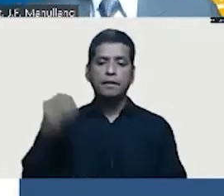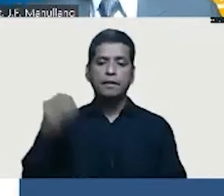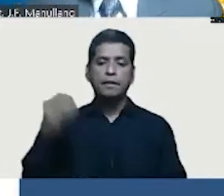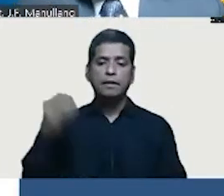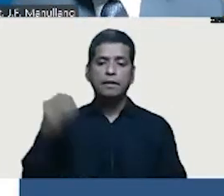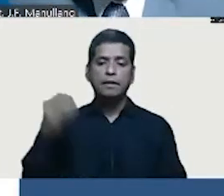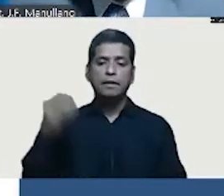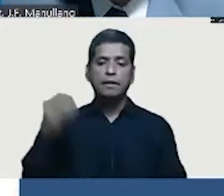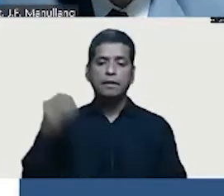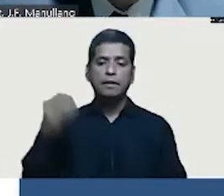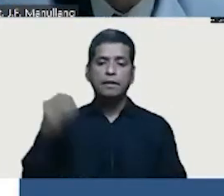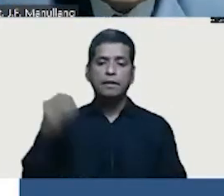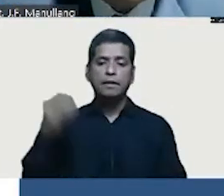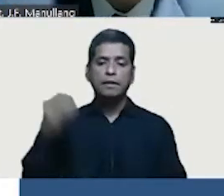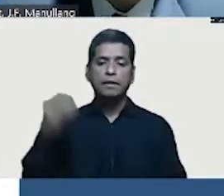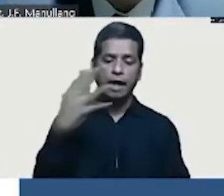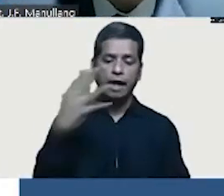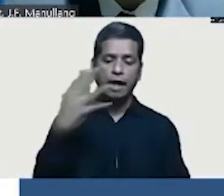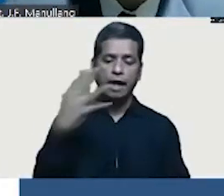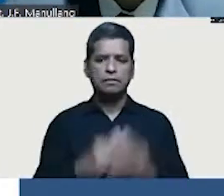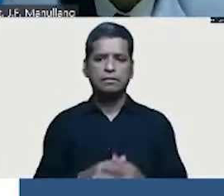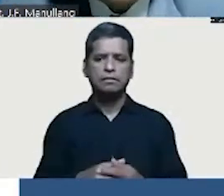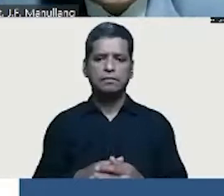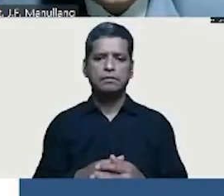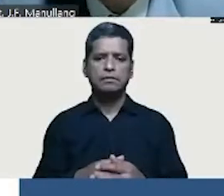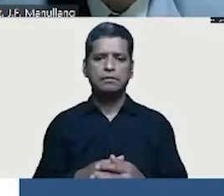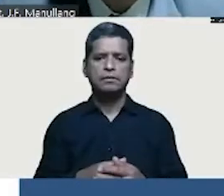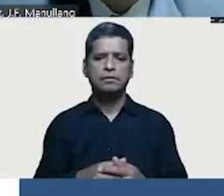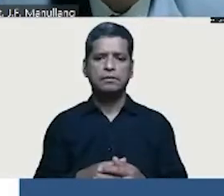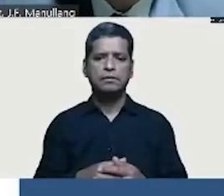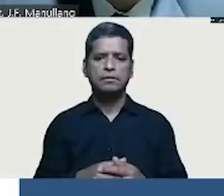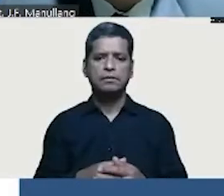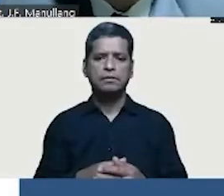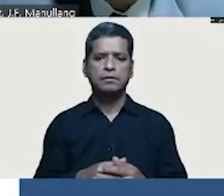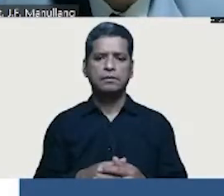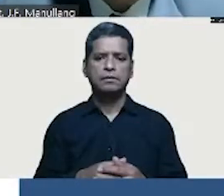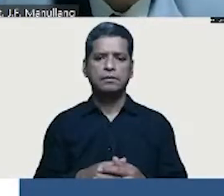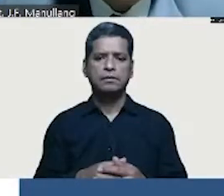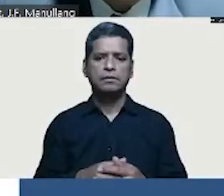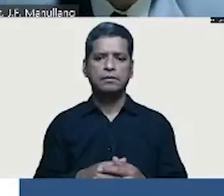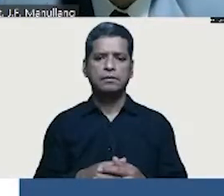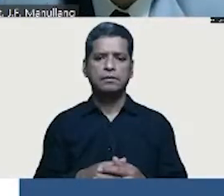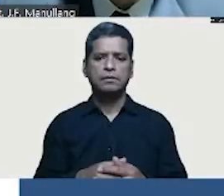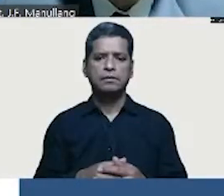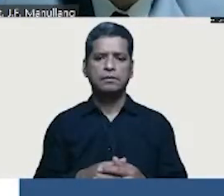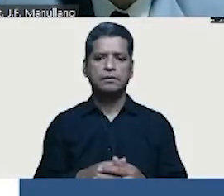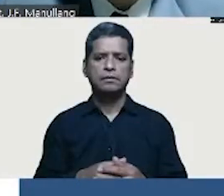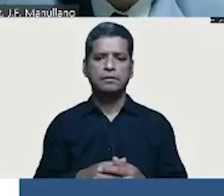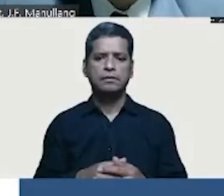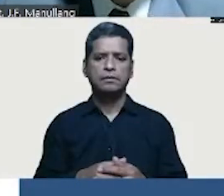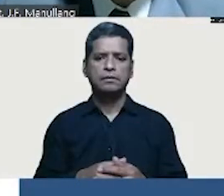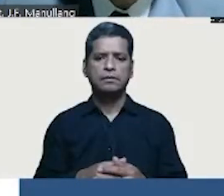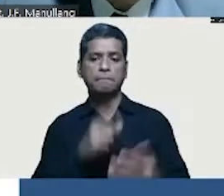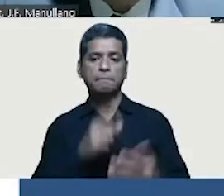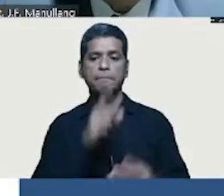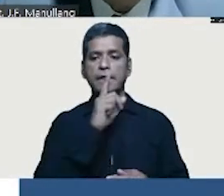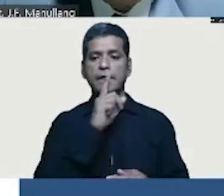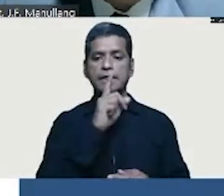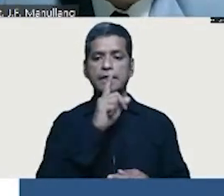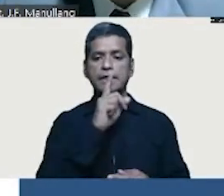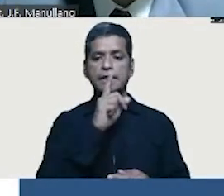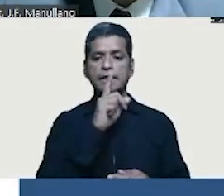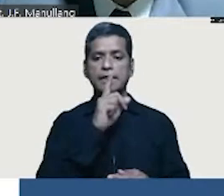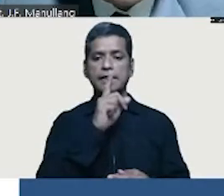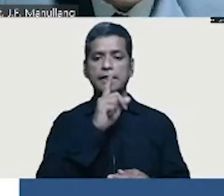di dalam terjemahan bahasa Inggris Inggris agak presiden dikatakan now before Go